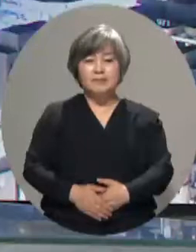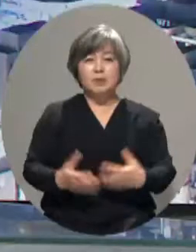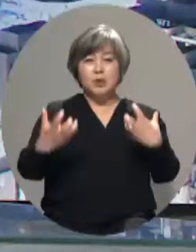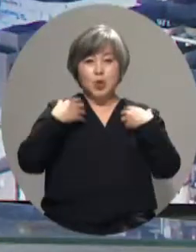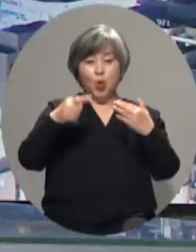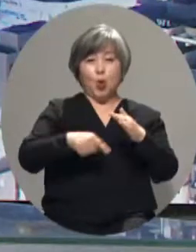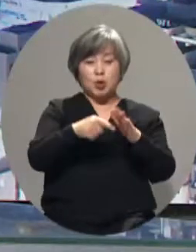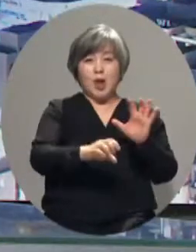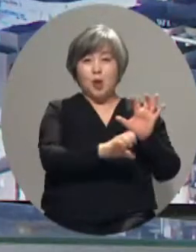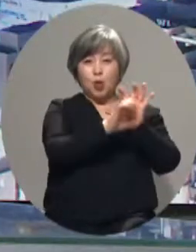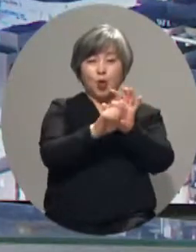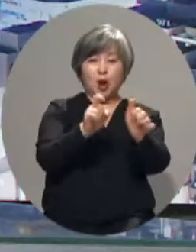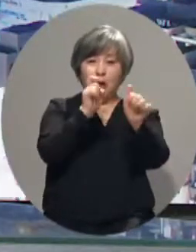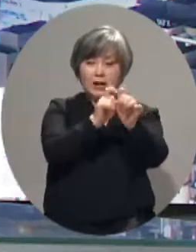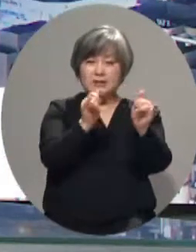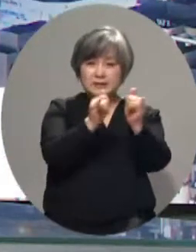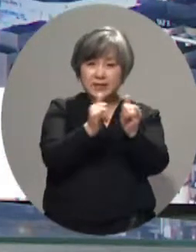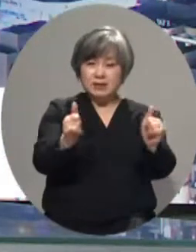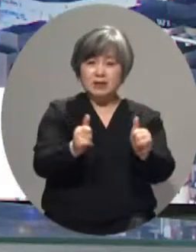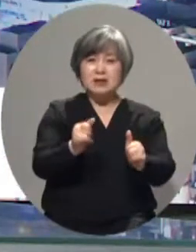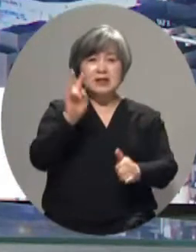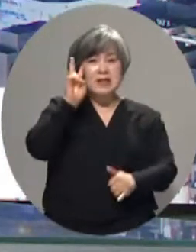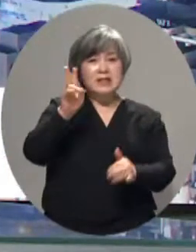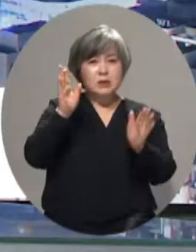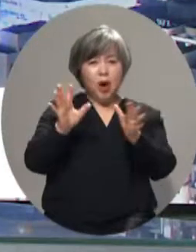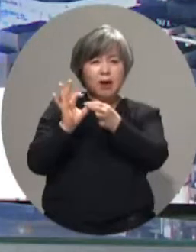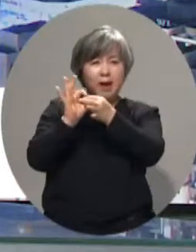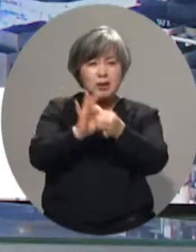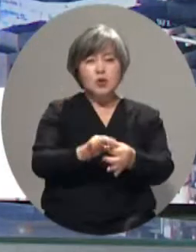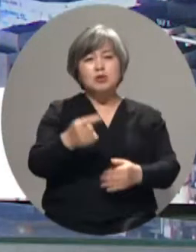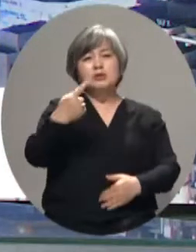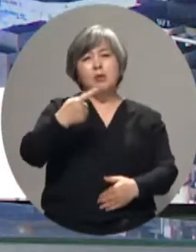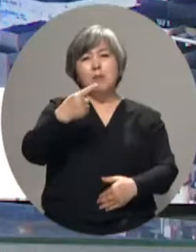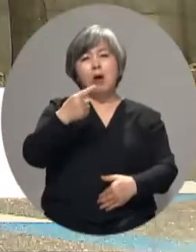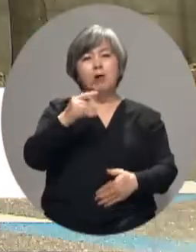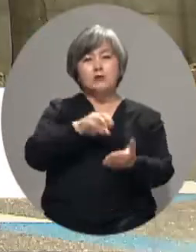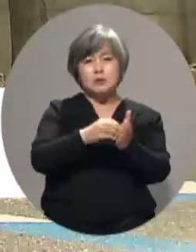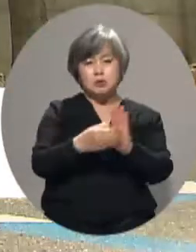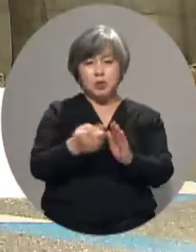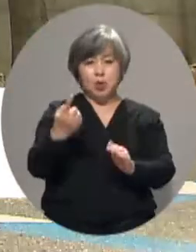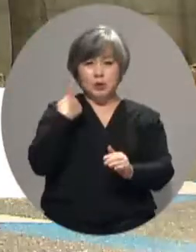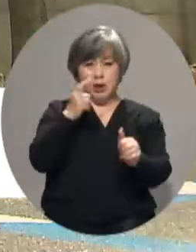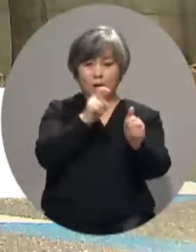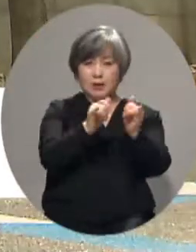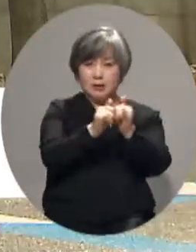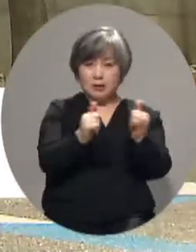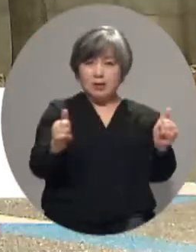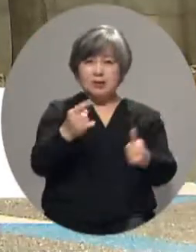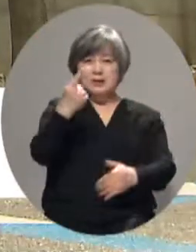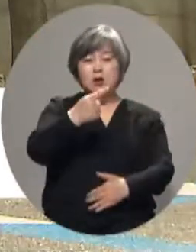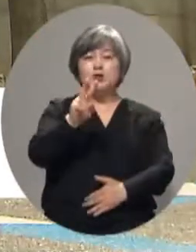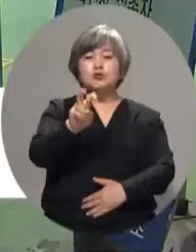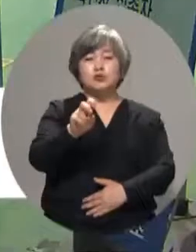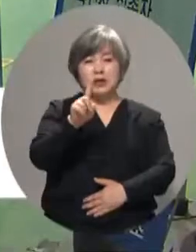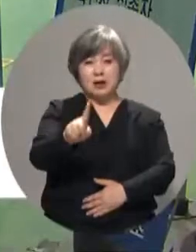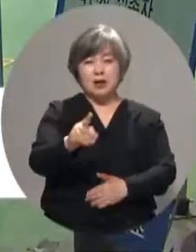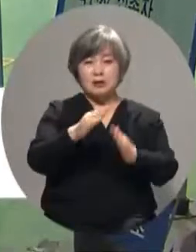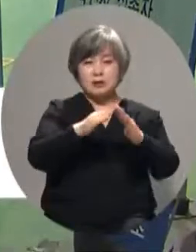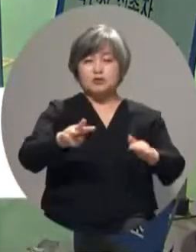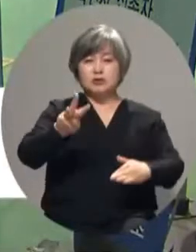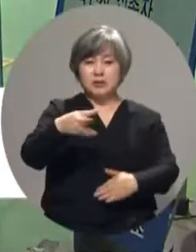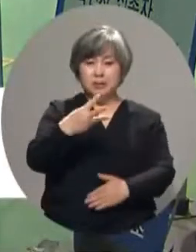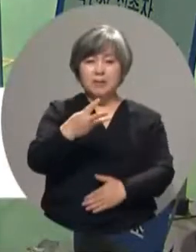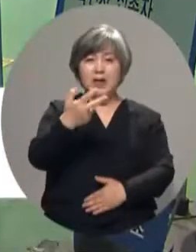돈을 코론 알고 이를 확진 자수가 2000년 속 천명 대로 이어갔습니다 어제 톤 의 확진 자수는 첨 숨을 한 명으로 전주